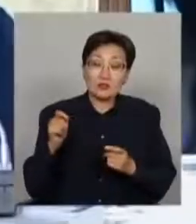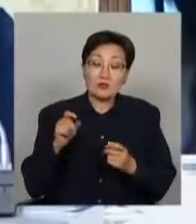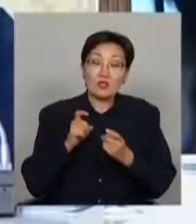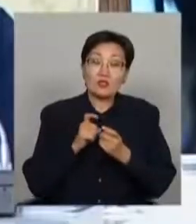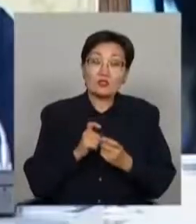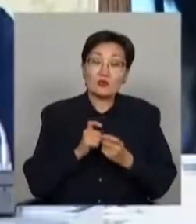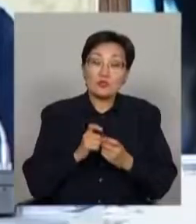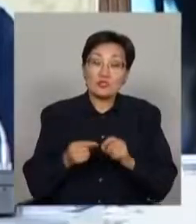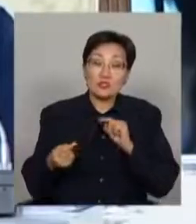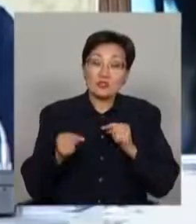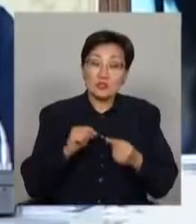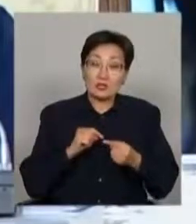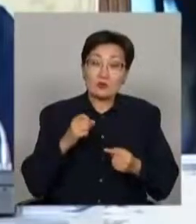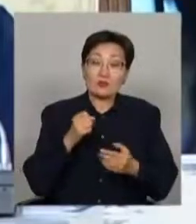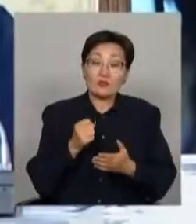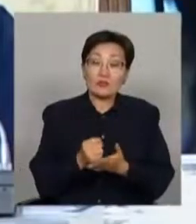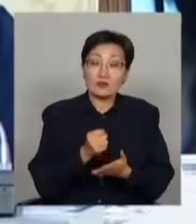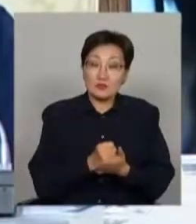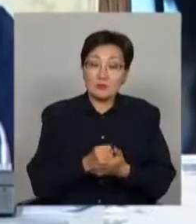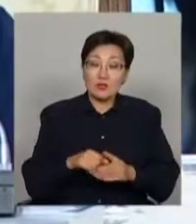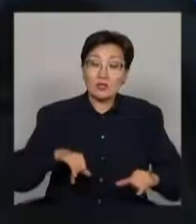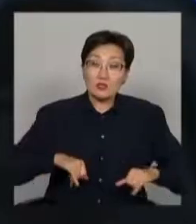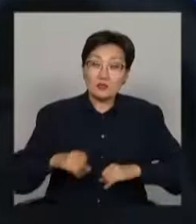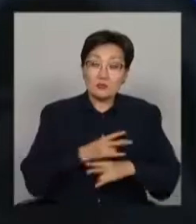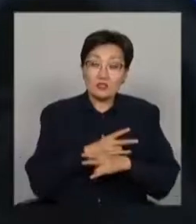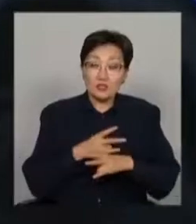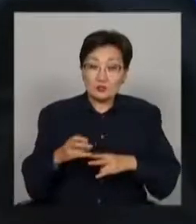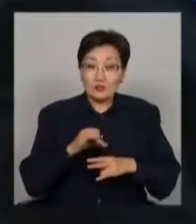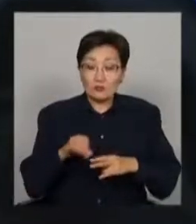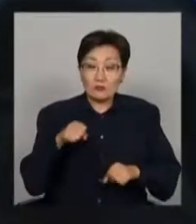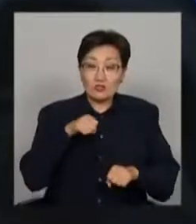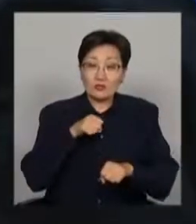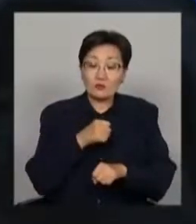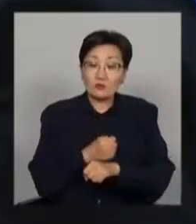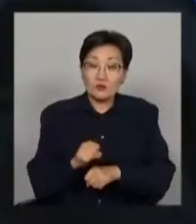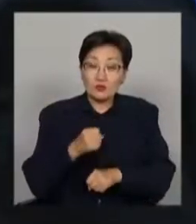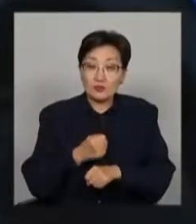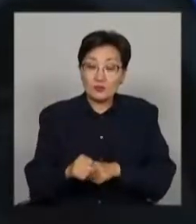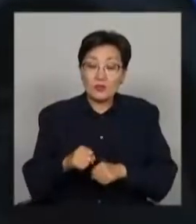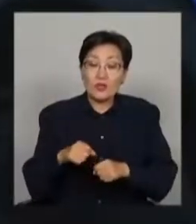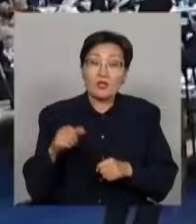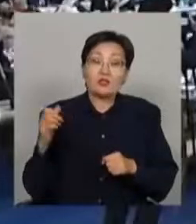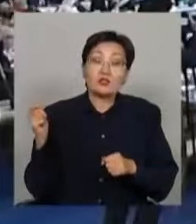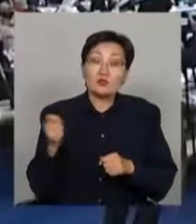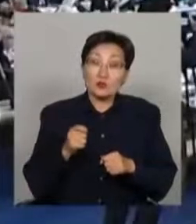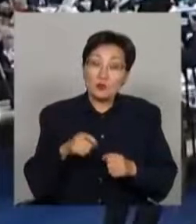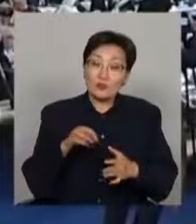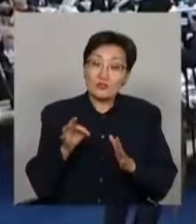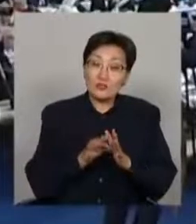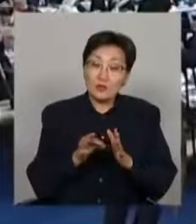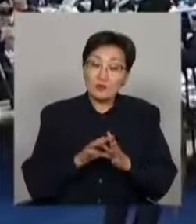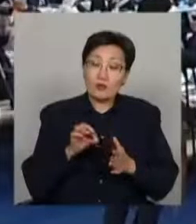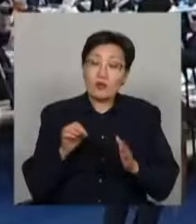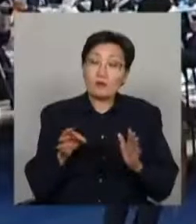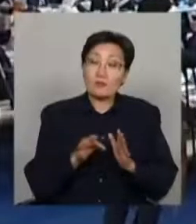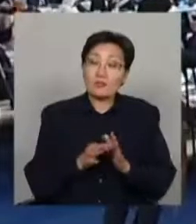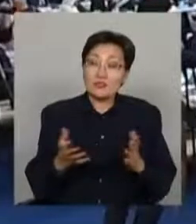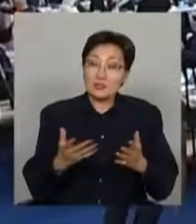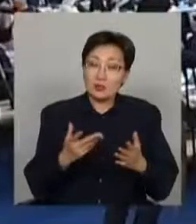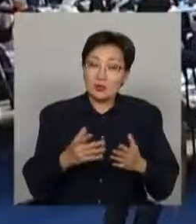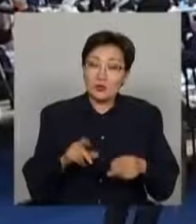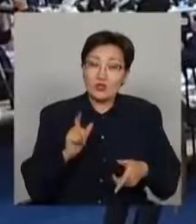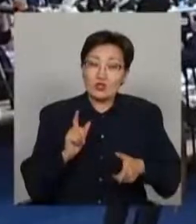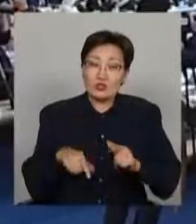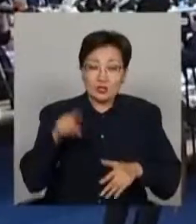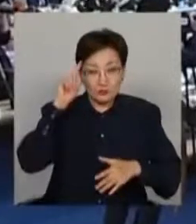тұру. Яғни декларацияда экстремизм, терроризм және зорлық-зомбылық пен соғыс себептері мен мақсаттары қандай болса да, шынайы